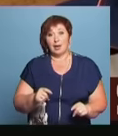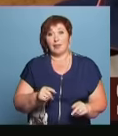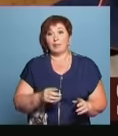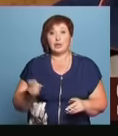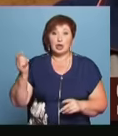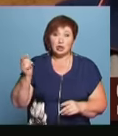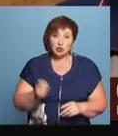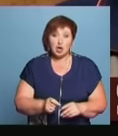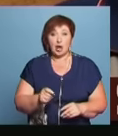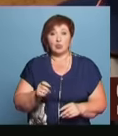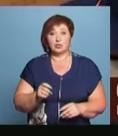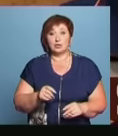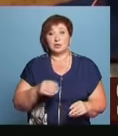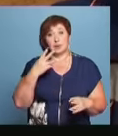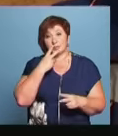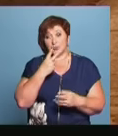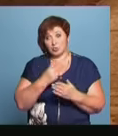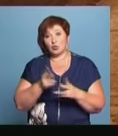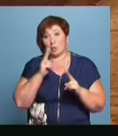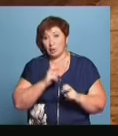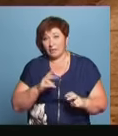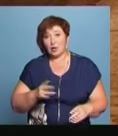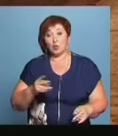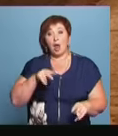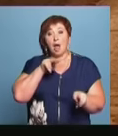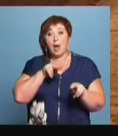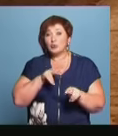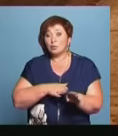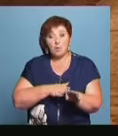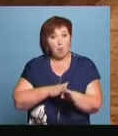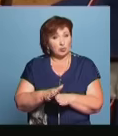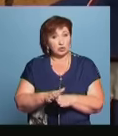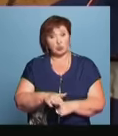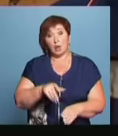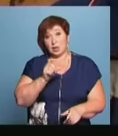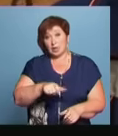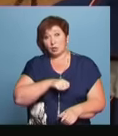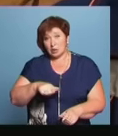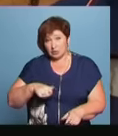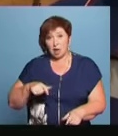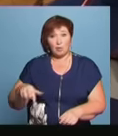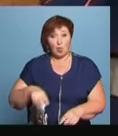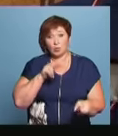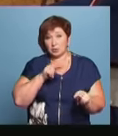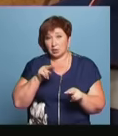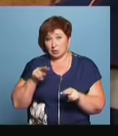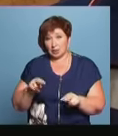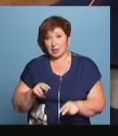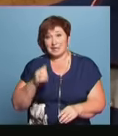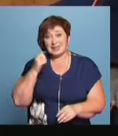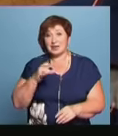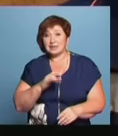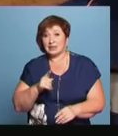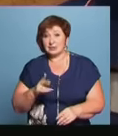приезжает лаборатория в любой момент, может проверить. Контроль полностью идет. Народ сам выходит, контролирует. Конечно, сейчас уж каждый первый,